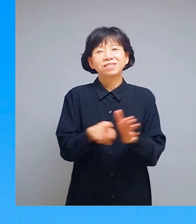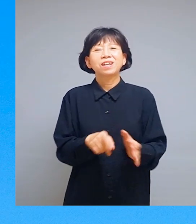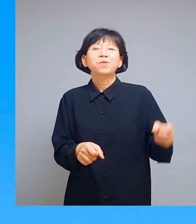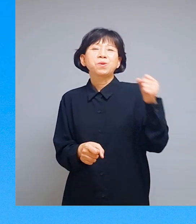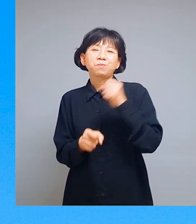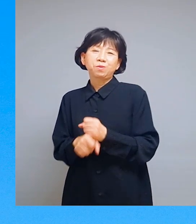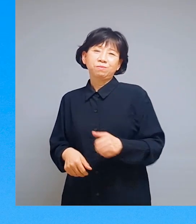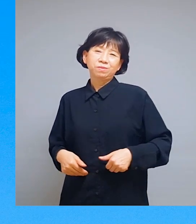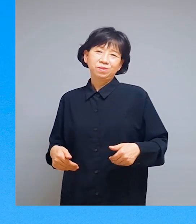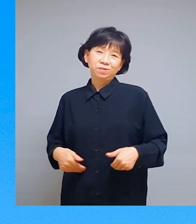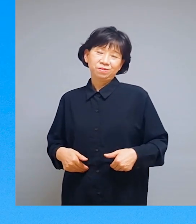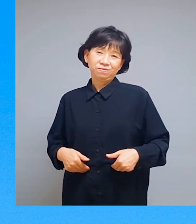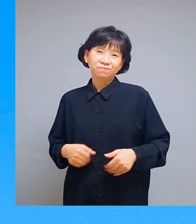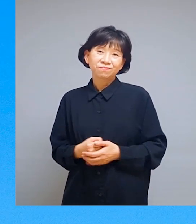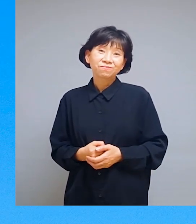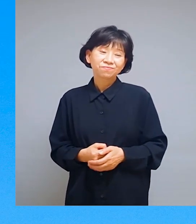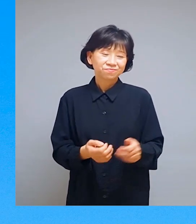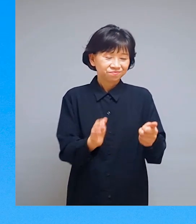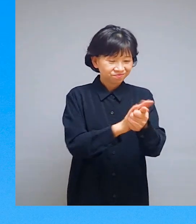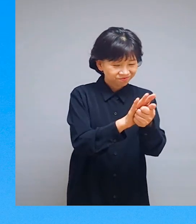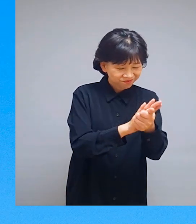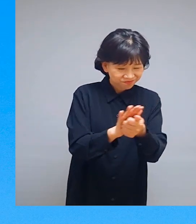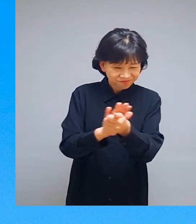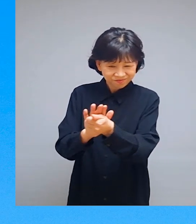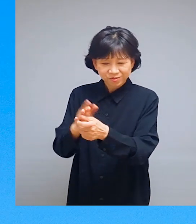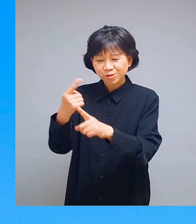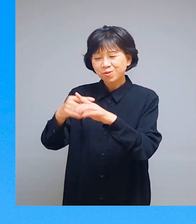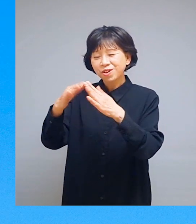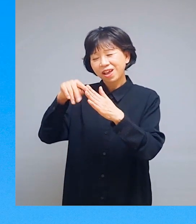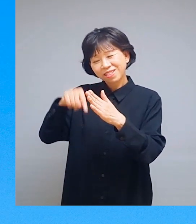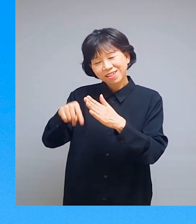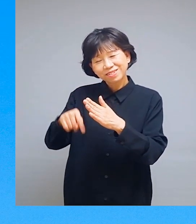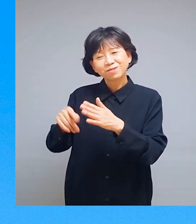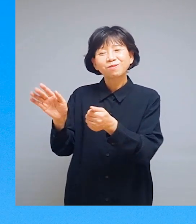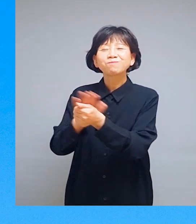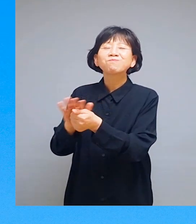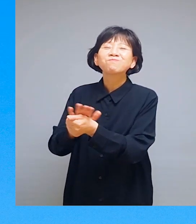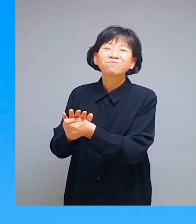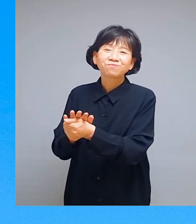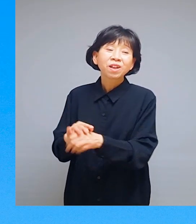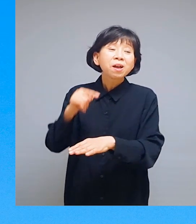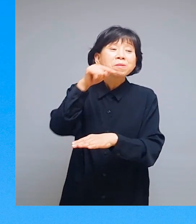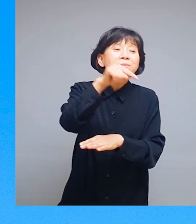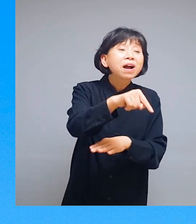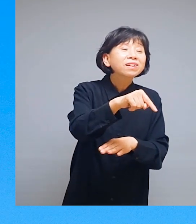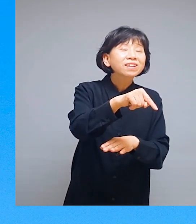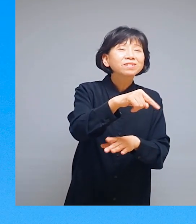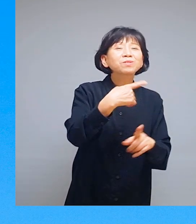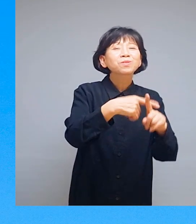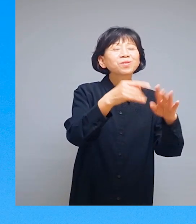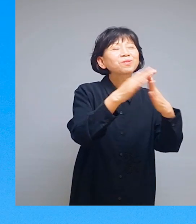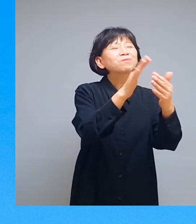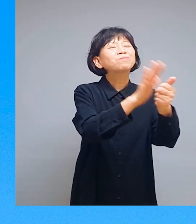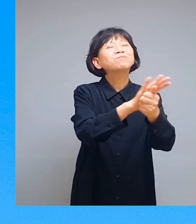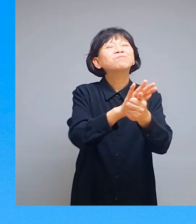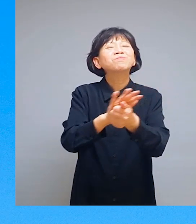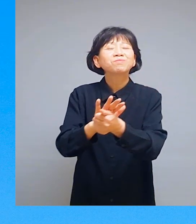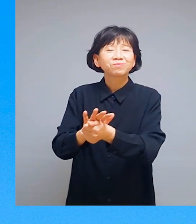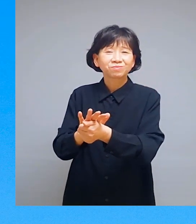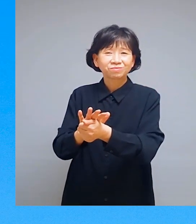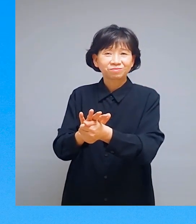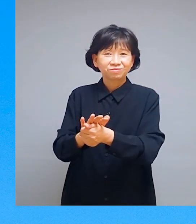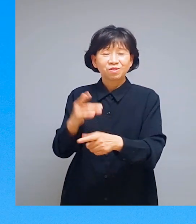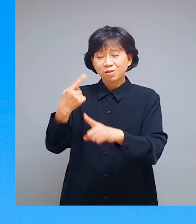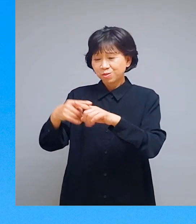예배드리는 성도들에게 격려의 말을 전하는 거죠. 여러분, 교회 밖에서 우왕좌왕하고 막 정신없는 이야기들 교회 안까지 끌고 들어와서 왜